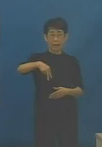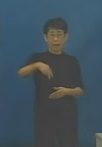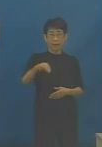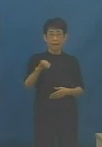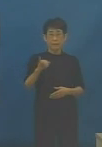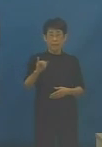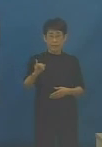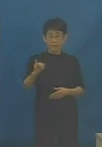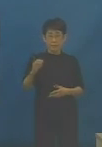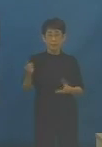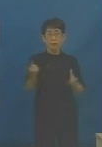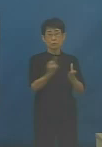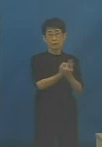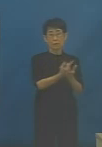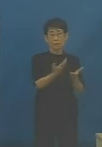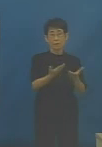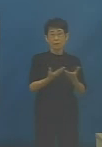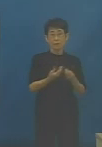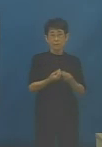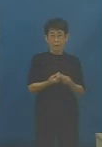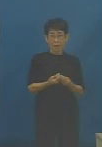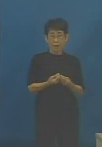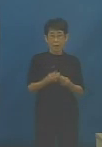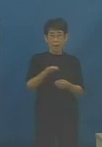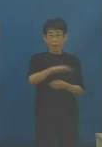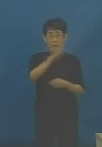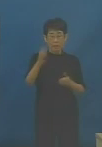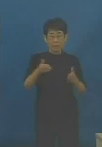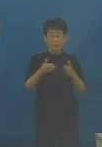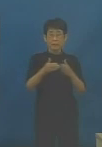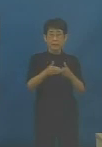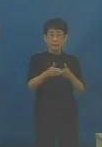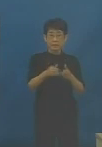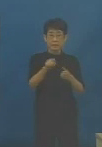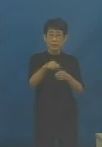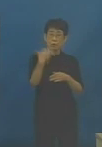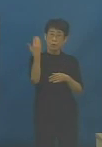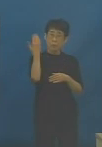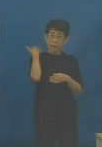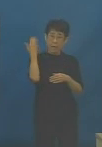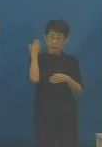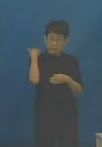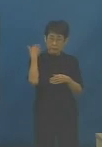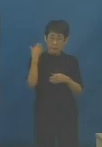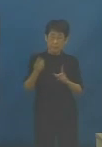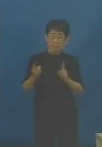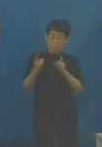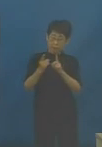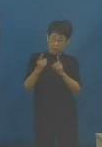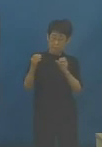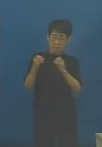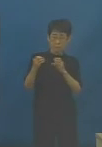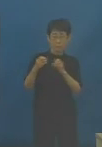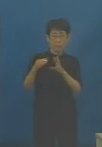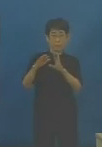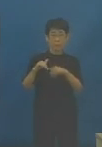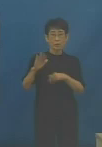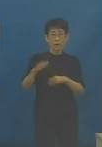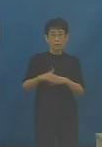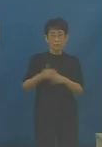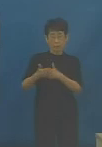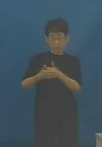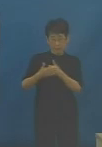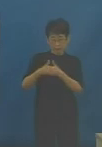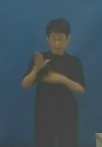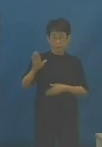ただきました。で山崎さんと一遍ちょっとあの番組で共演したこともありますが、お世話になったこともあ